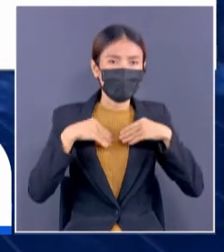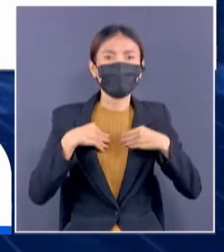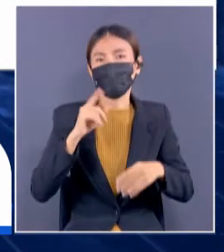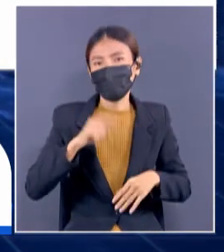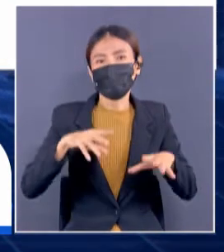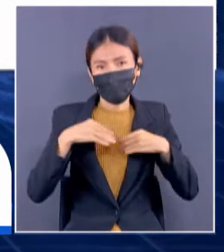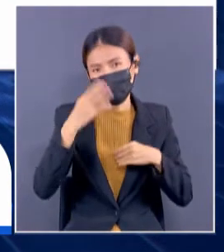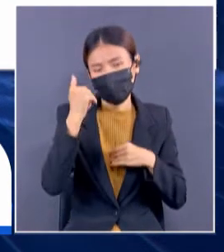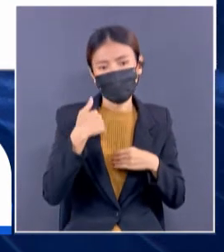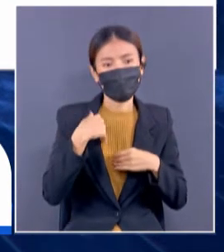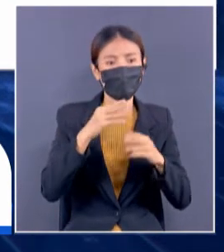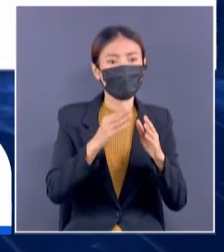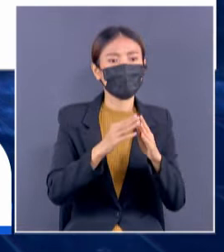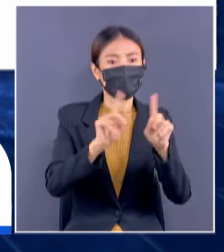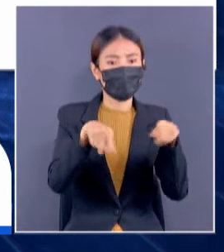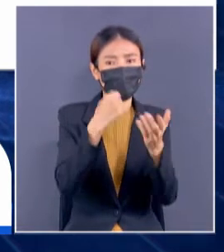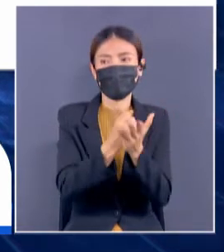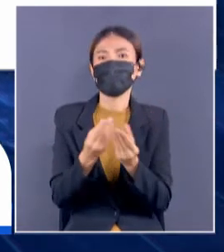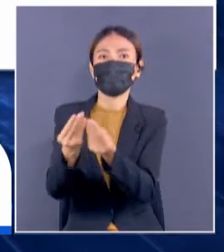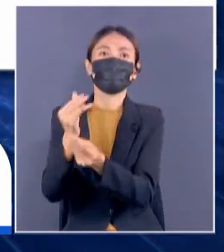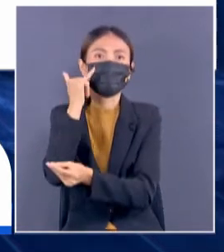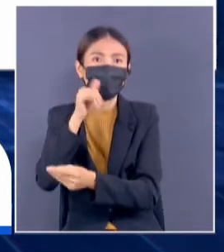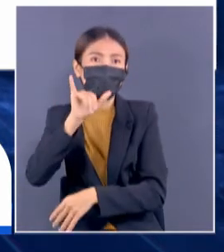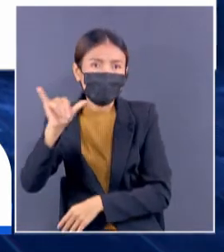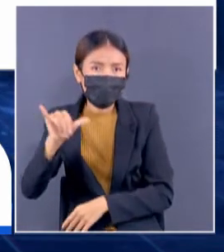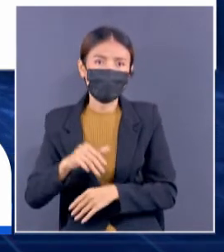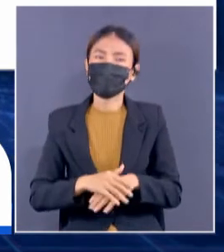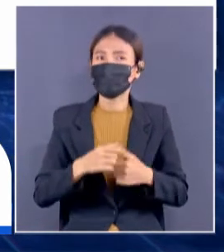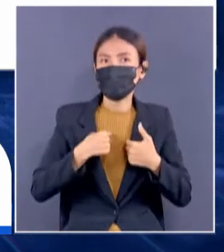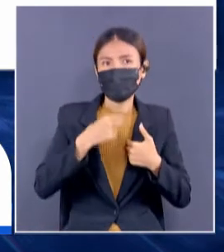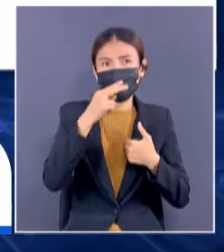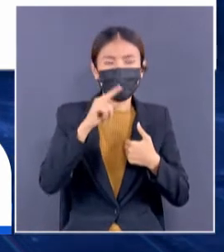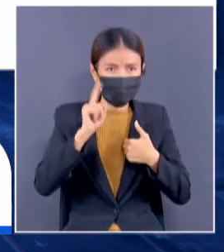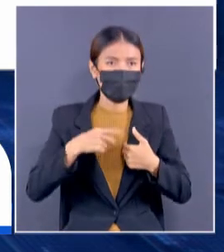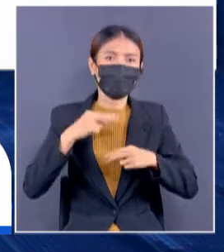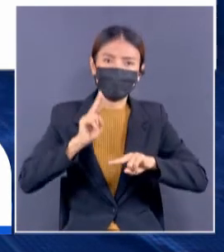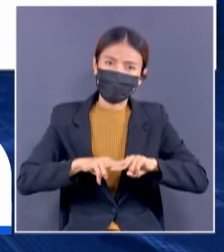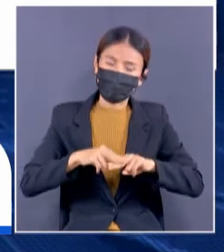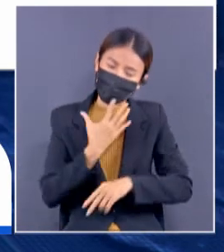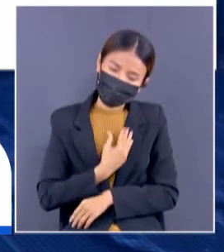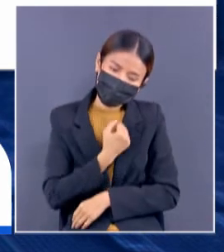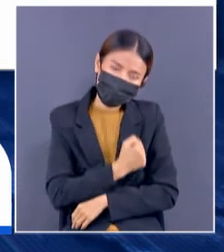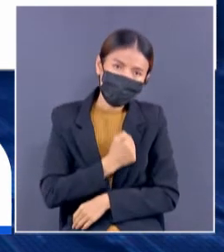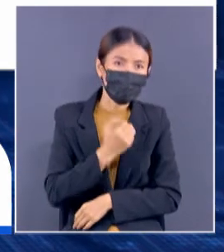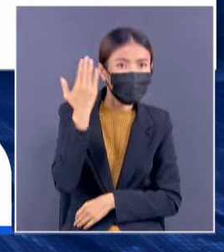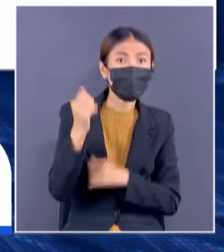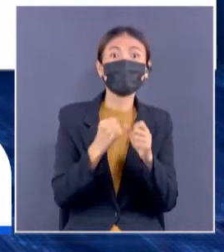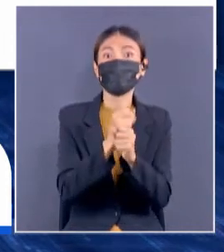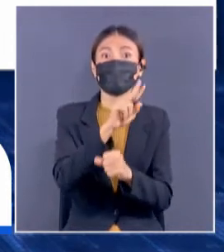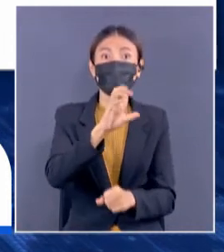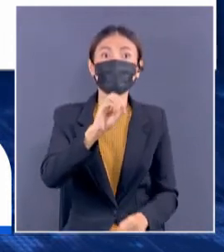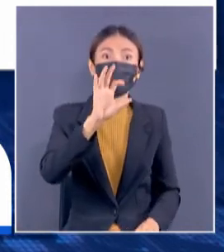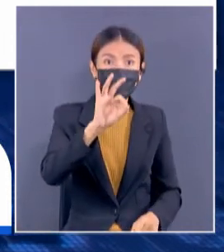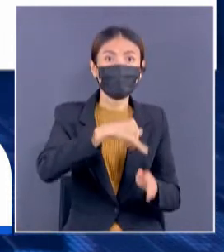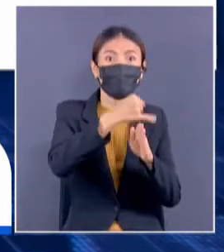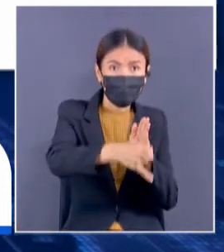ากและเป็นการรอคอย7ปีตั้งแต่เรียนจบคือจบมาตั้งแต่ปี59แต่วันนี้